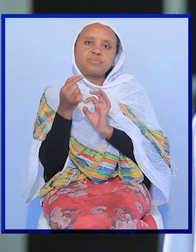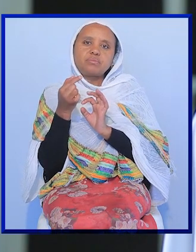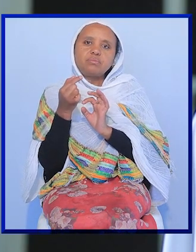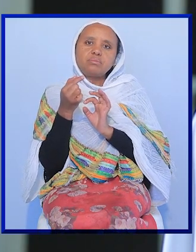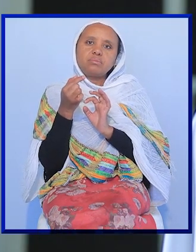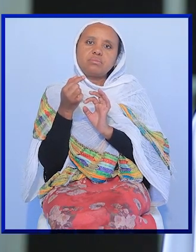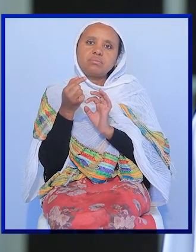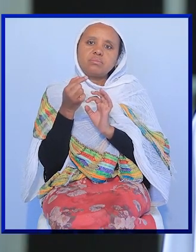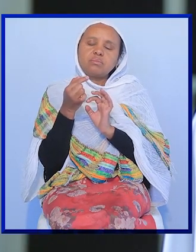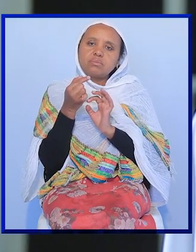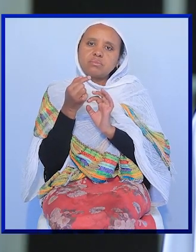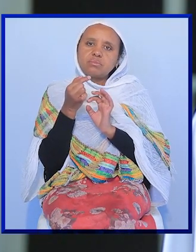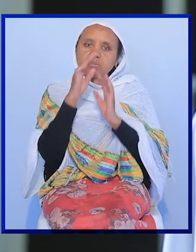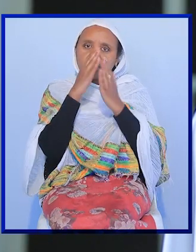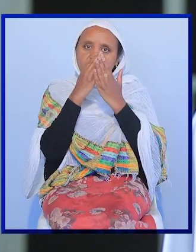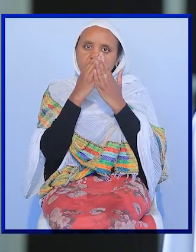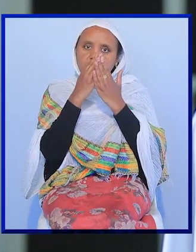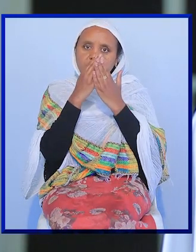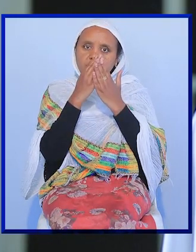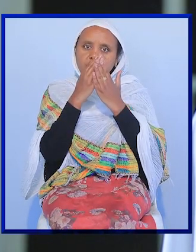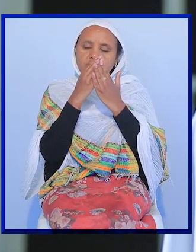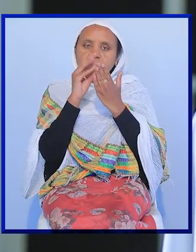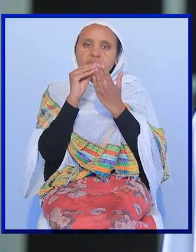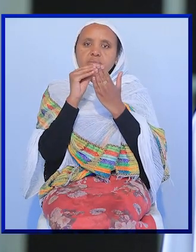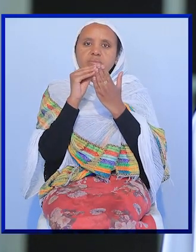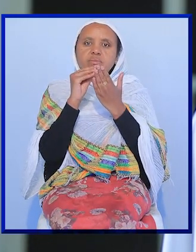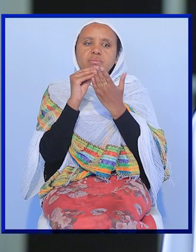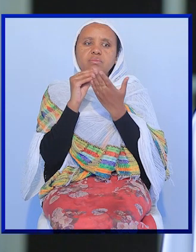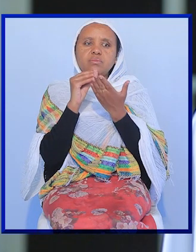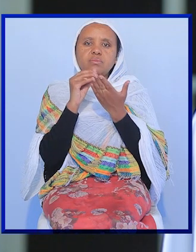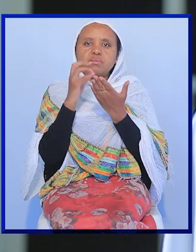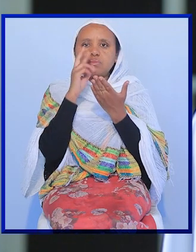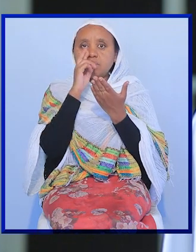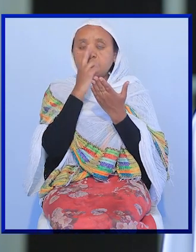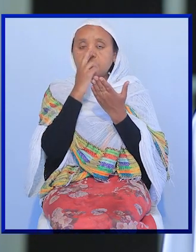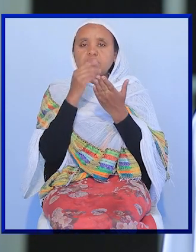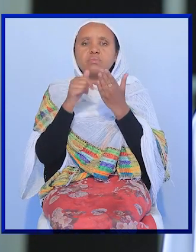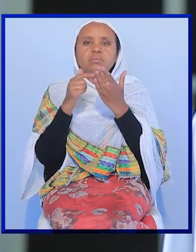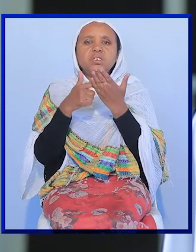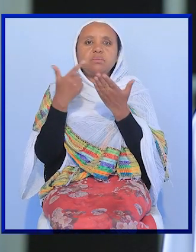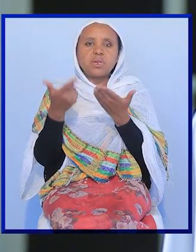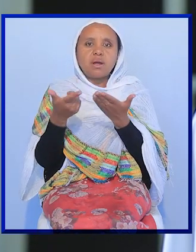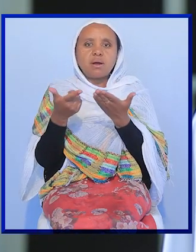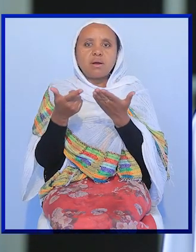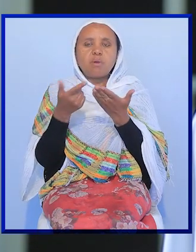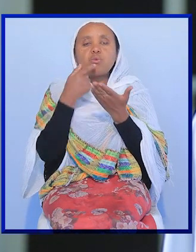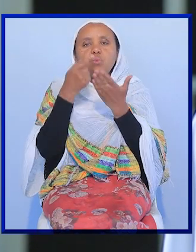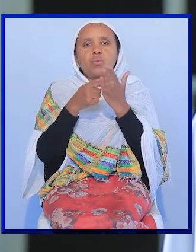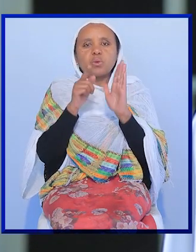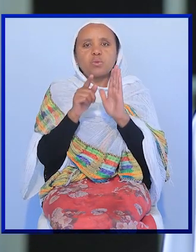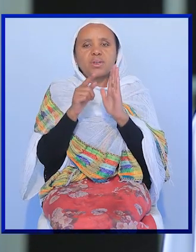ምንያ ካለ በኋላ ይእቲ በትር አምሳለ ማርያም ቅድስት ይእቲ ወጽጌ ዘወጽ አምንያ አምሳሉ ለወልድ ብሎ